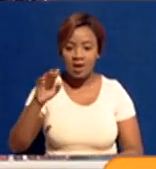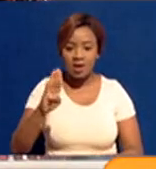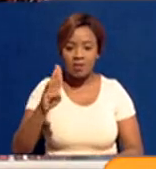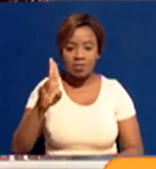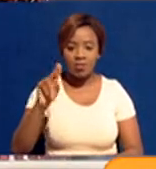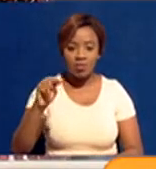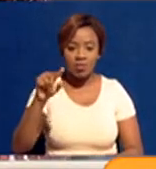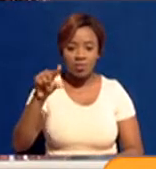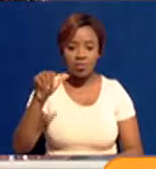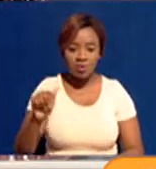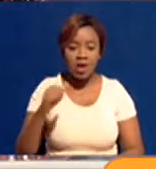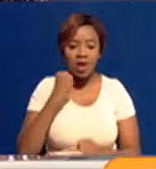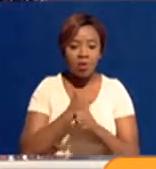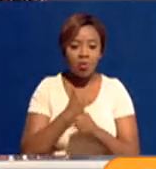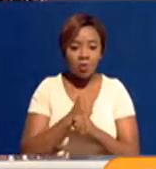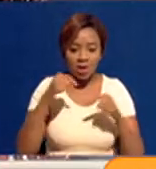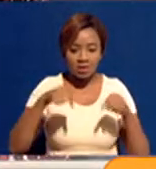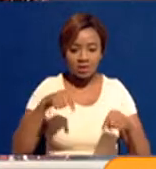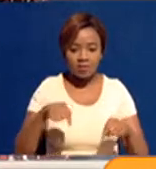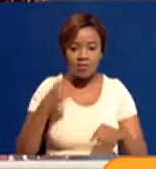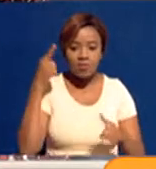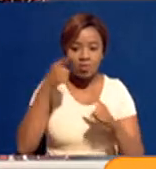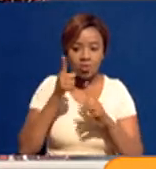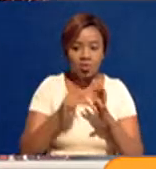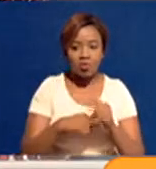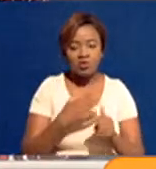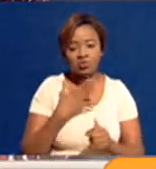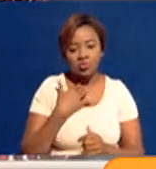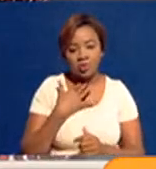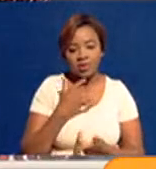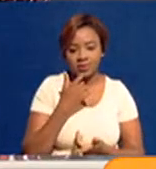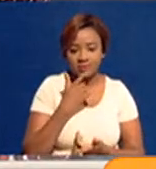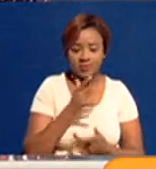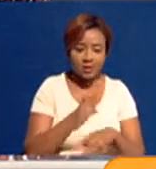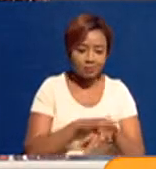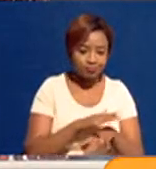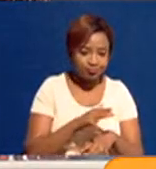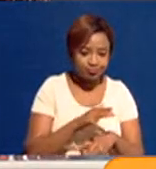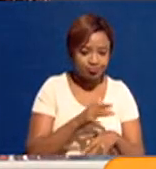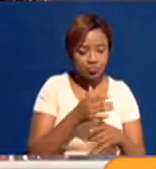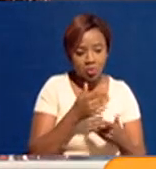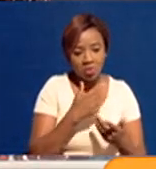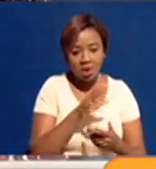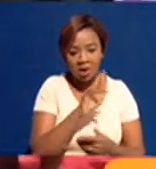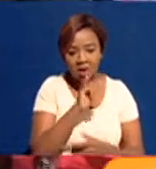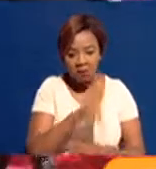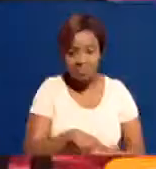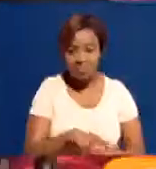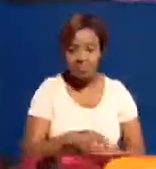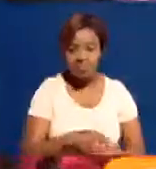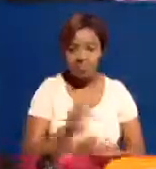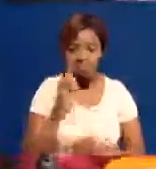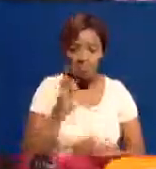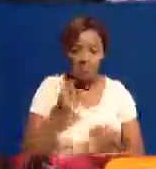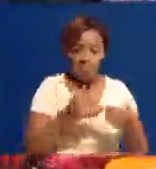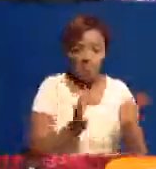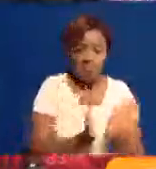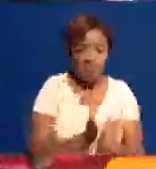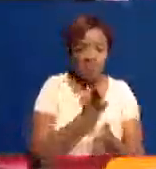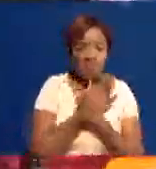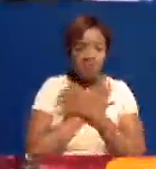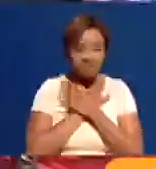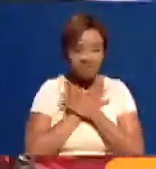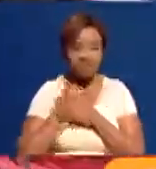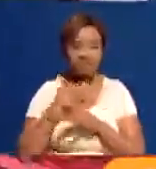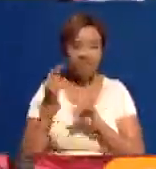wa kampuni ya Royal Media Services, kumpa mkono wa Buriani. Na mfanyakazi wa kampuni ya Royal Media, jamii na marafiki waliohudhuria ibada